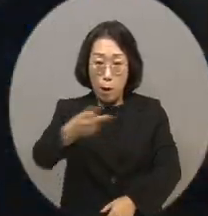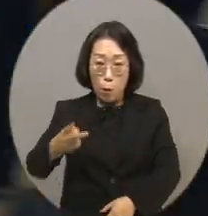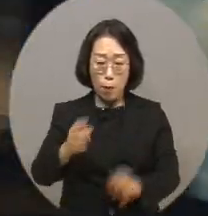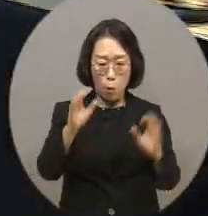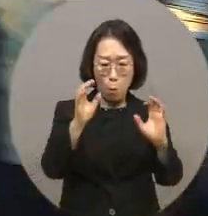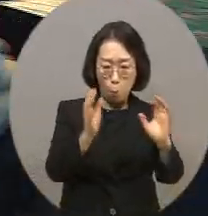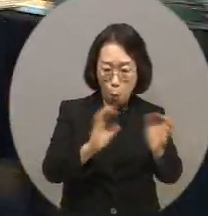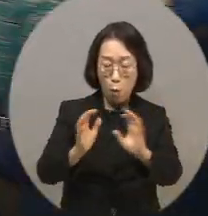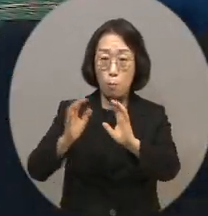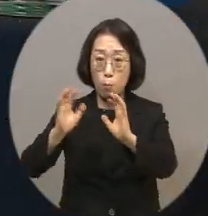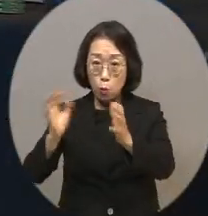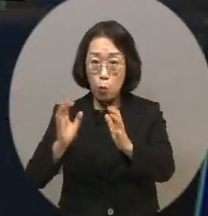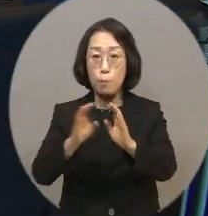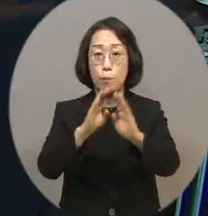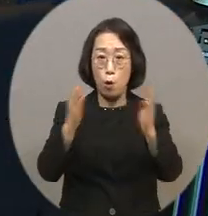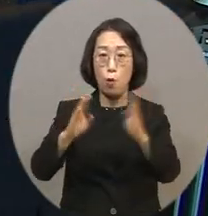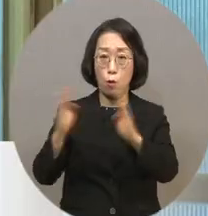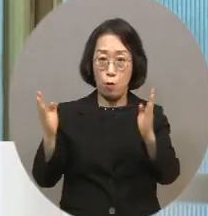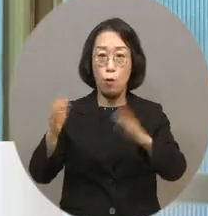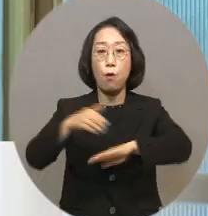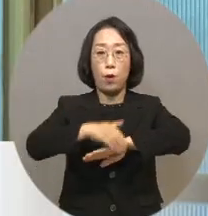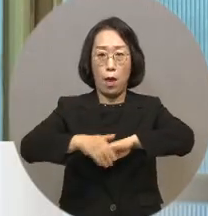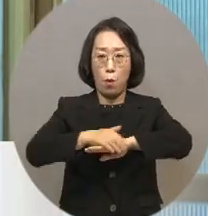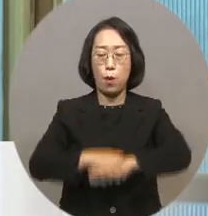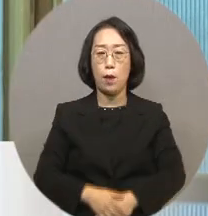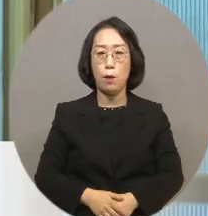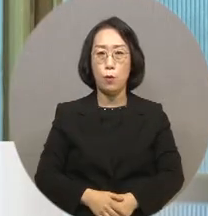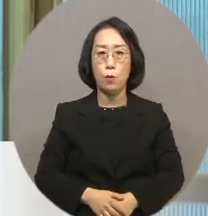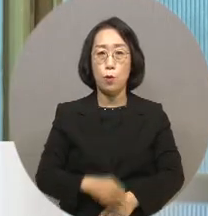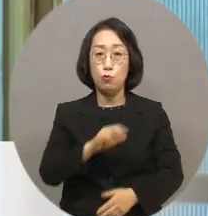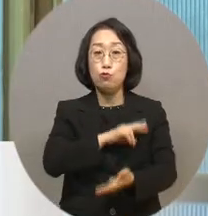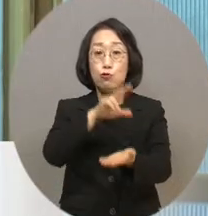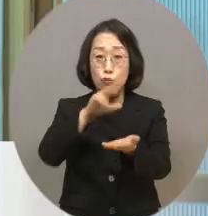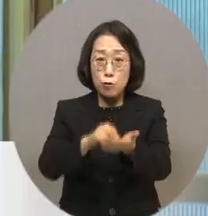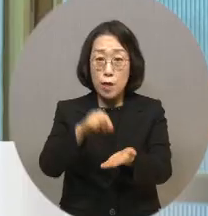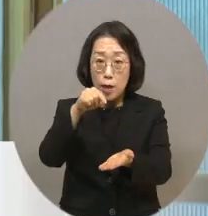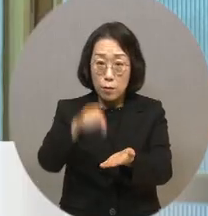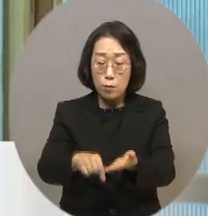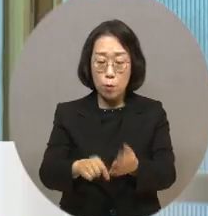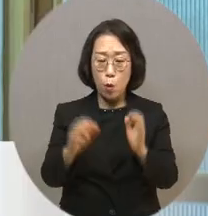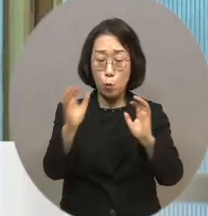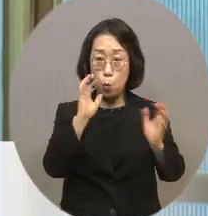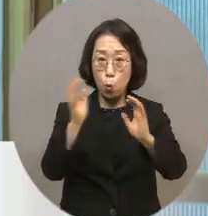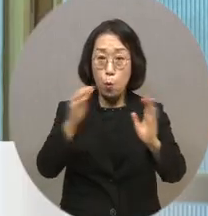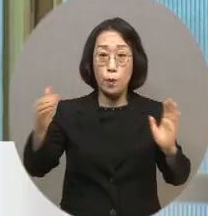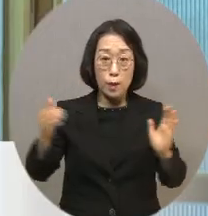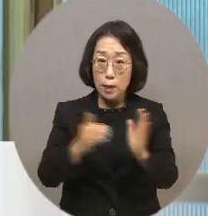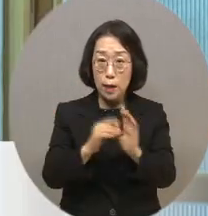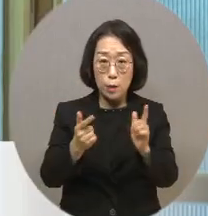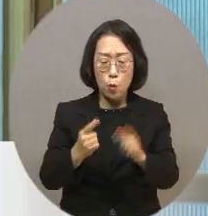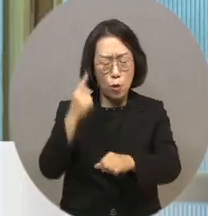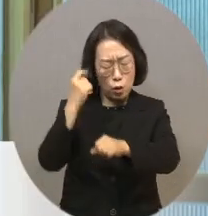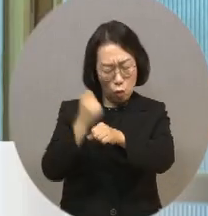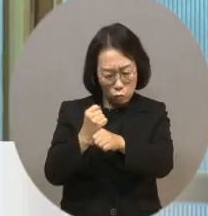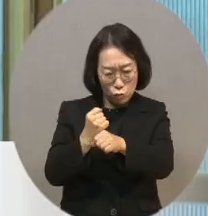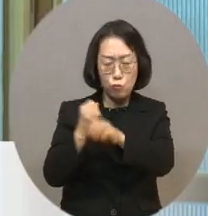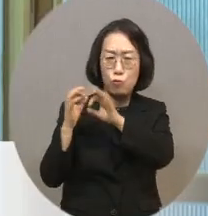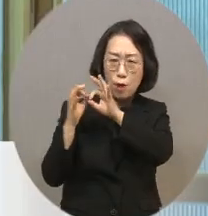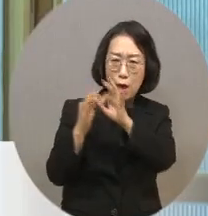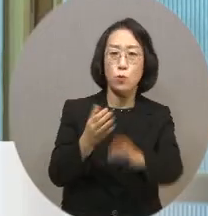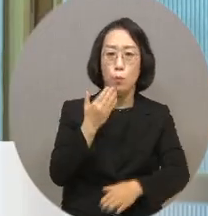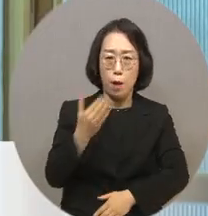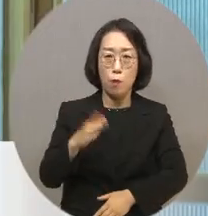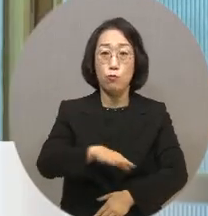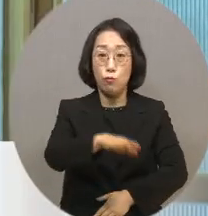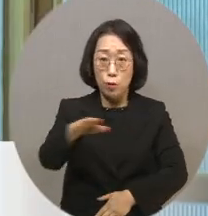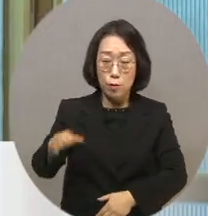회장을 마련할 계획입니다 어떤 주제에 대해서는 토론으로 끝나는 것이 아니라 연구를 할 수가 있어요 그런 것들은